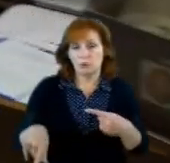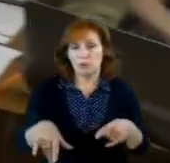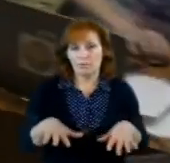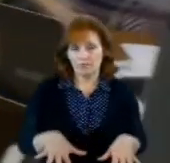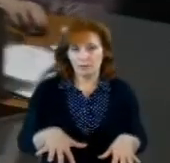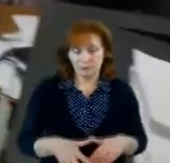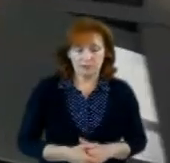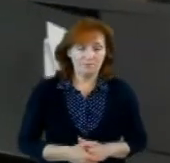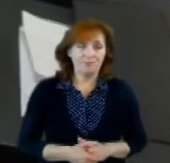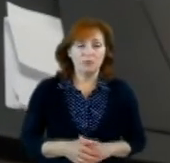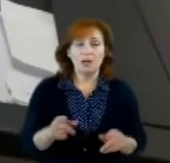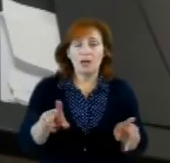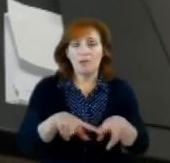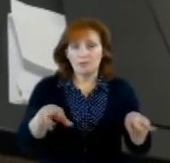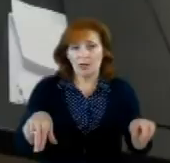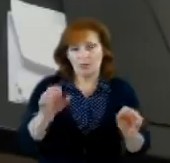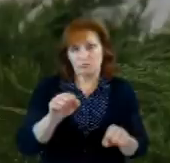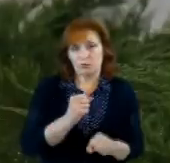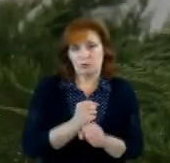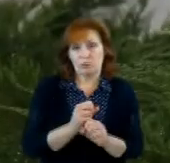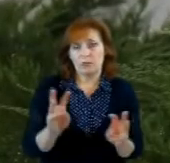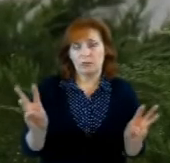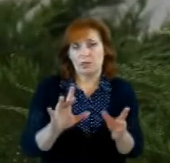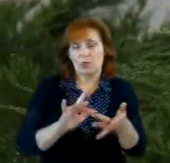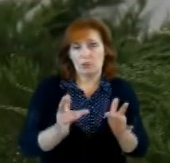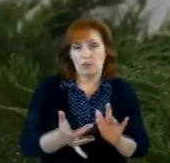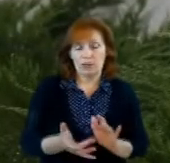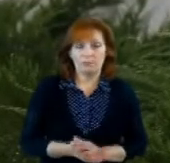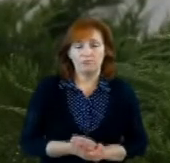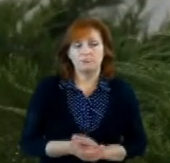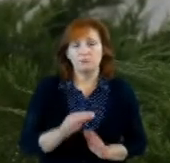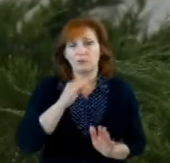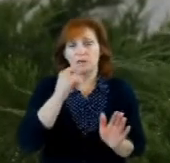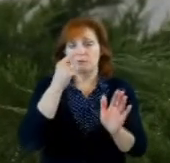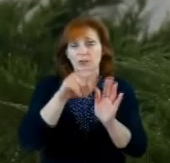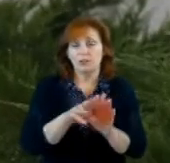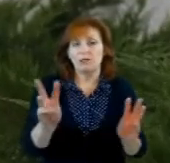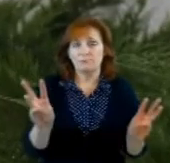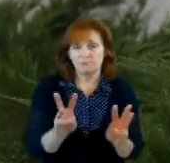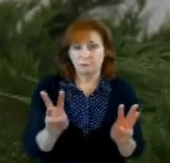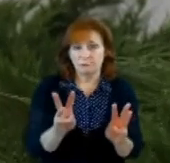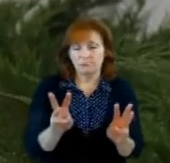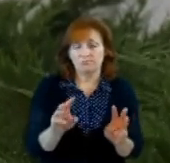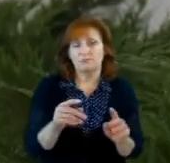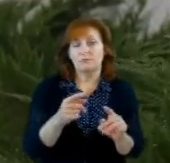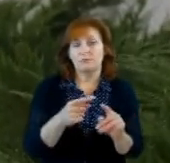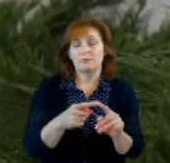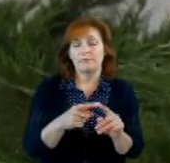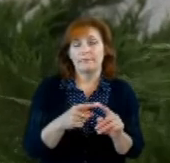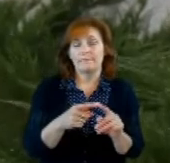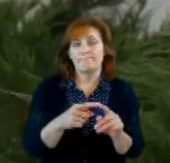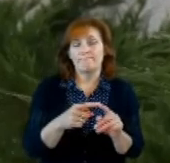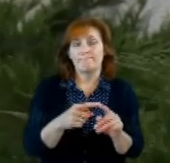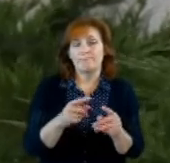можна зробити онлайн, каже Валерій Білоокий. Достатньо зайти на сайт Державного реєстру виборців drv.gov.ua, в